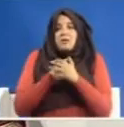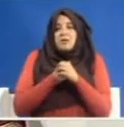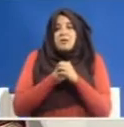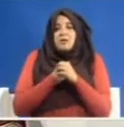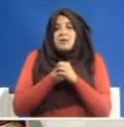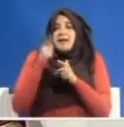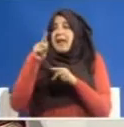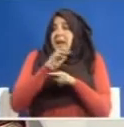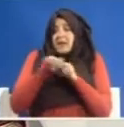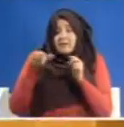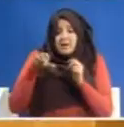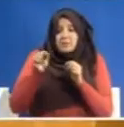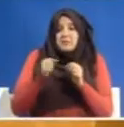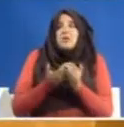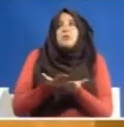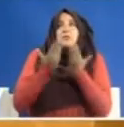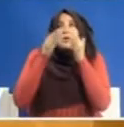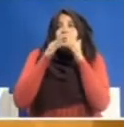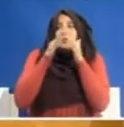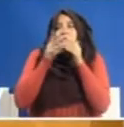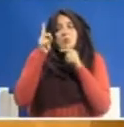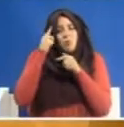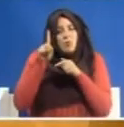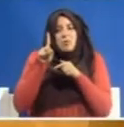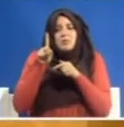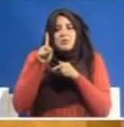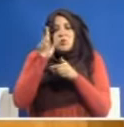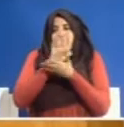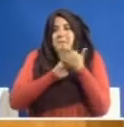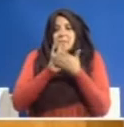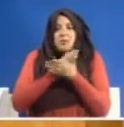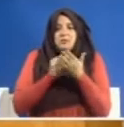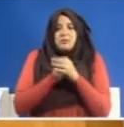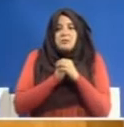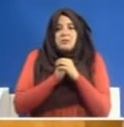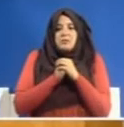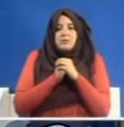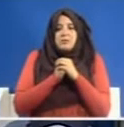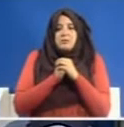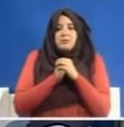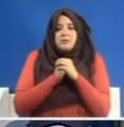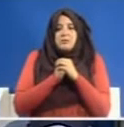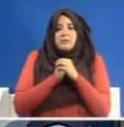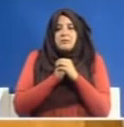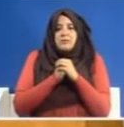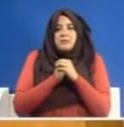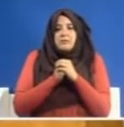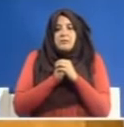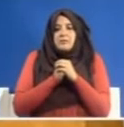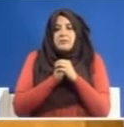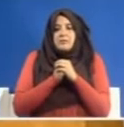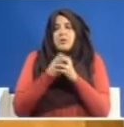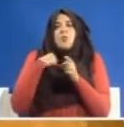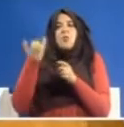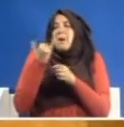أداته تستغفر الله وتدعو الله سبحانه وتعالى بأن يتقبل منها، لا نكلفها الآن شيء إلا ما قامت به إن شاء الله تعالى.